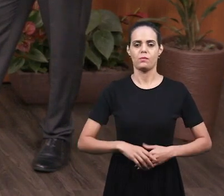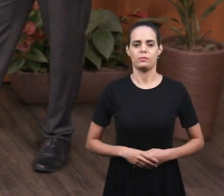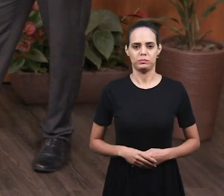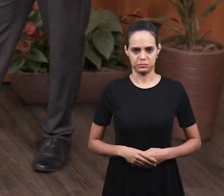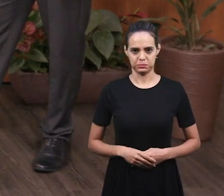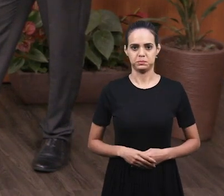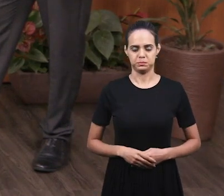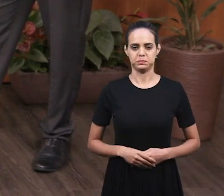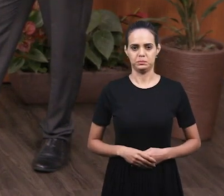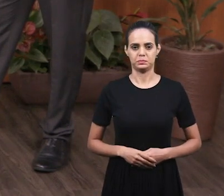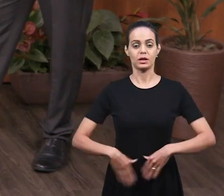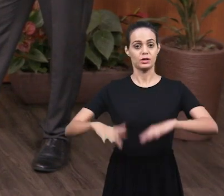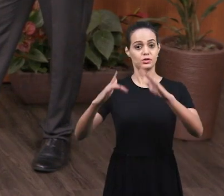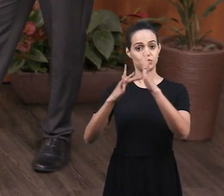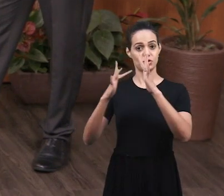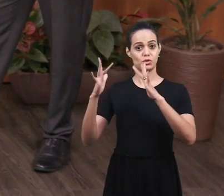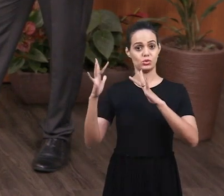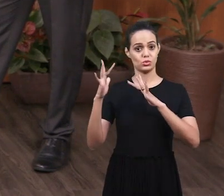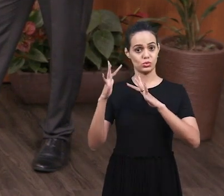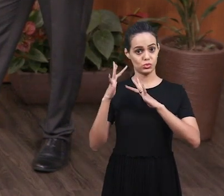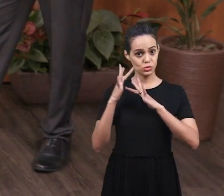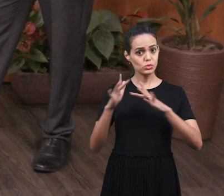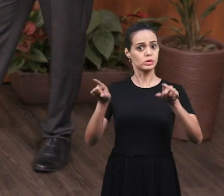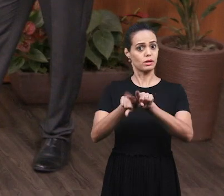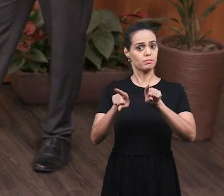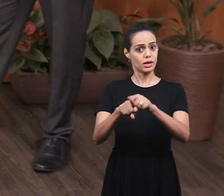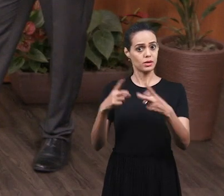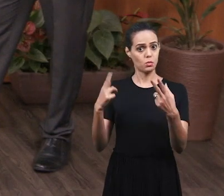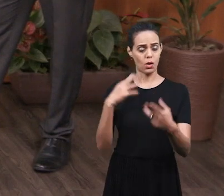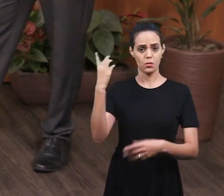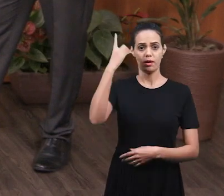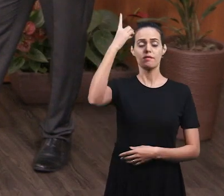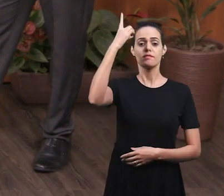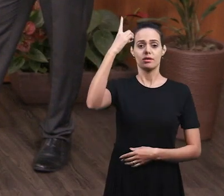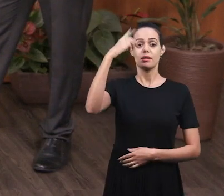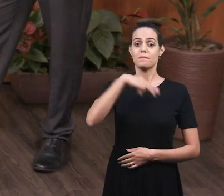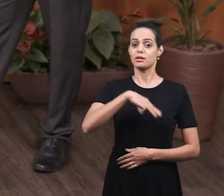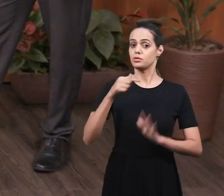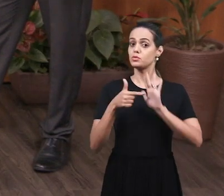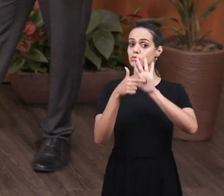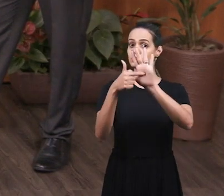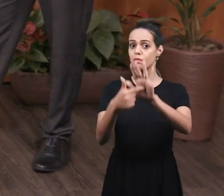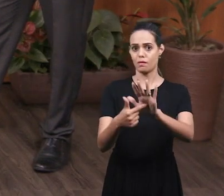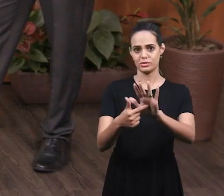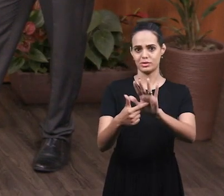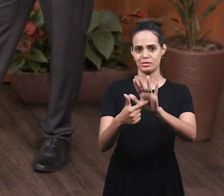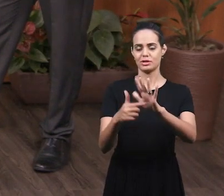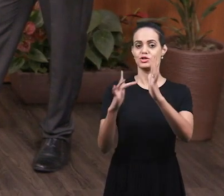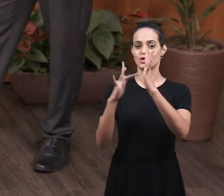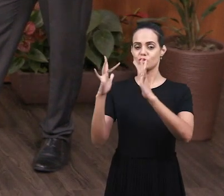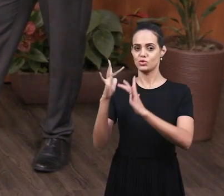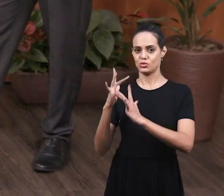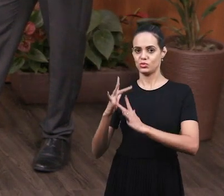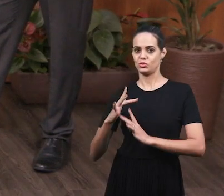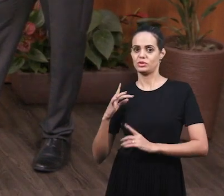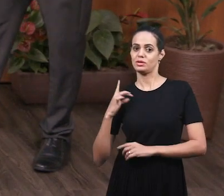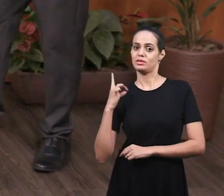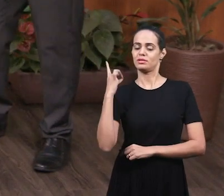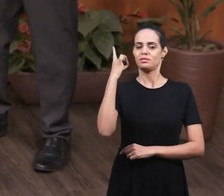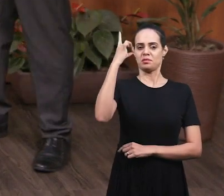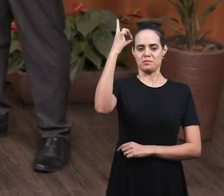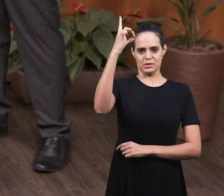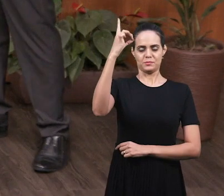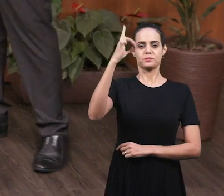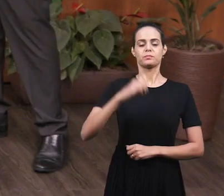laissé une lignée royale. Et le Seigneur Jésus est montré par Matthieu exactement comme en venant de la